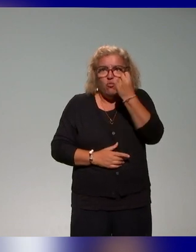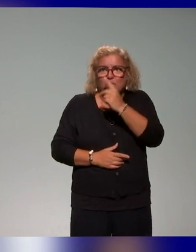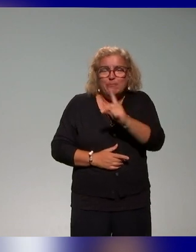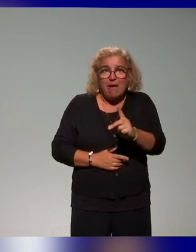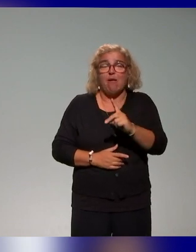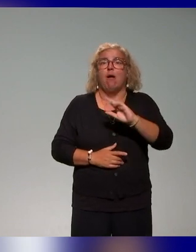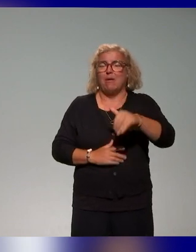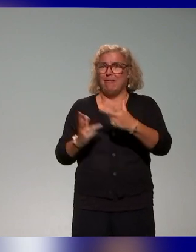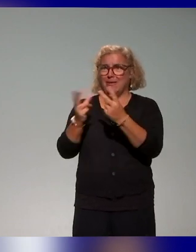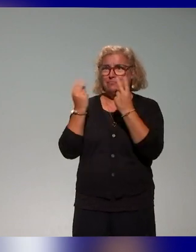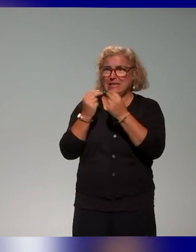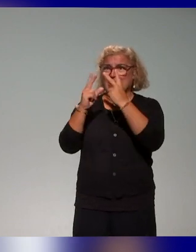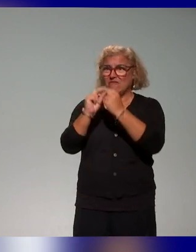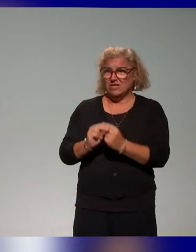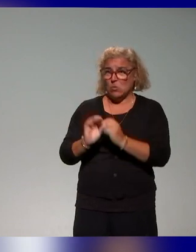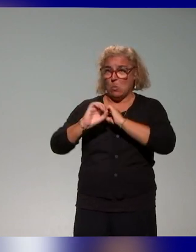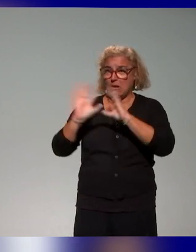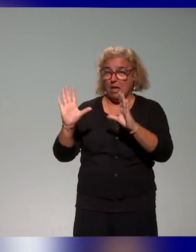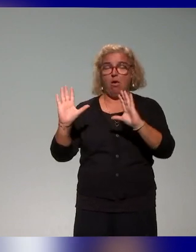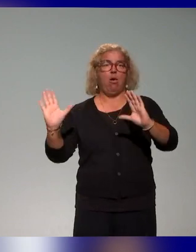fois qu'on m'a dit ce que c'était, évidemment, c'était beaucoup plus simple.